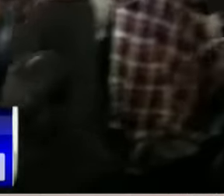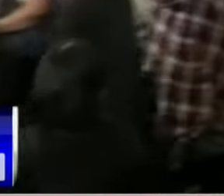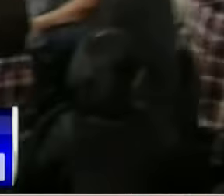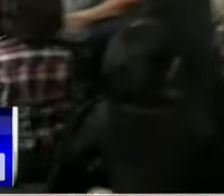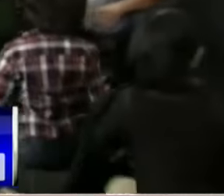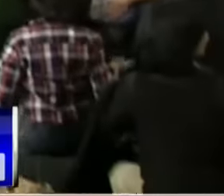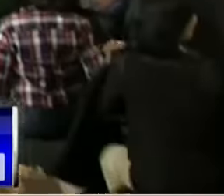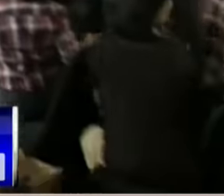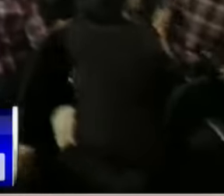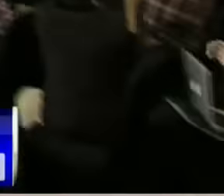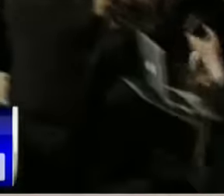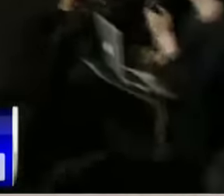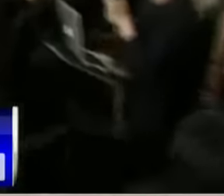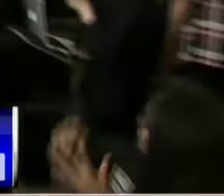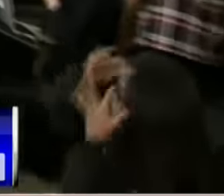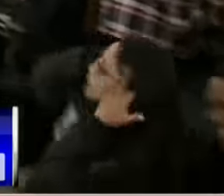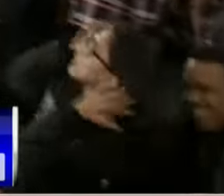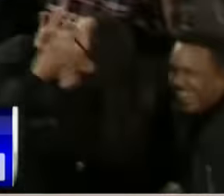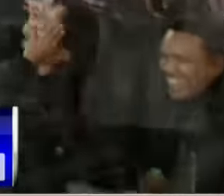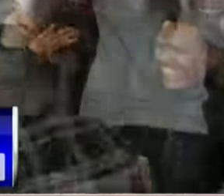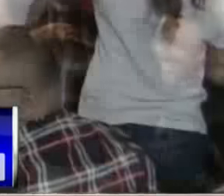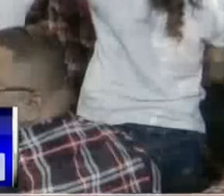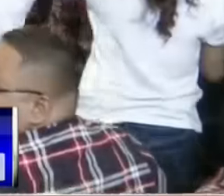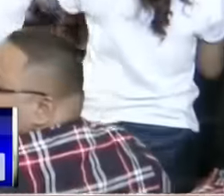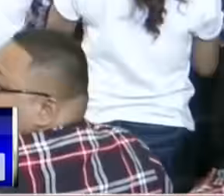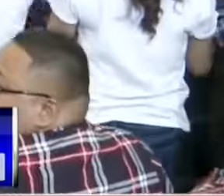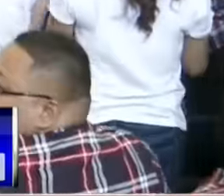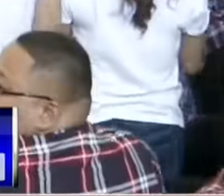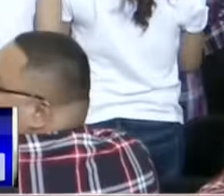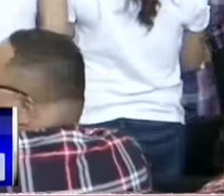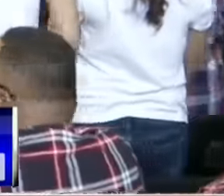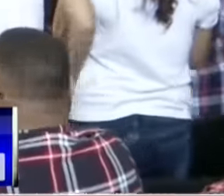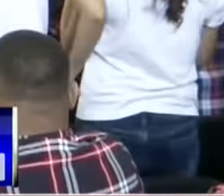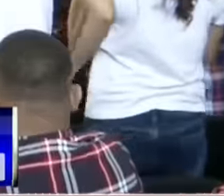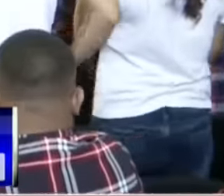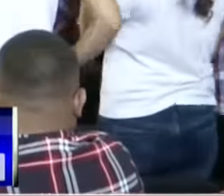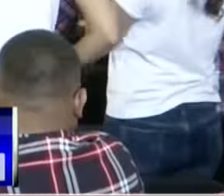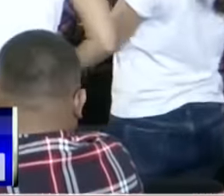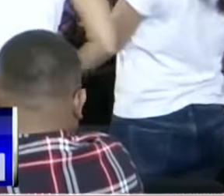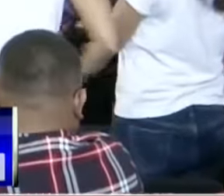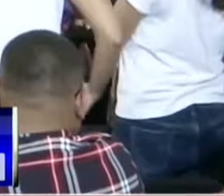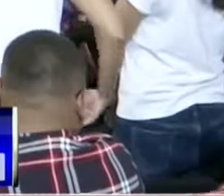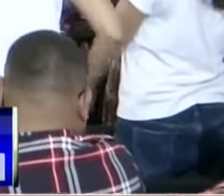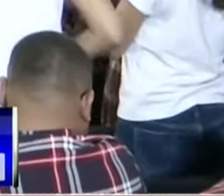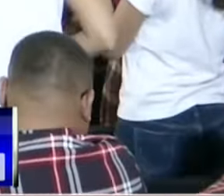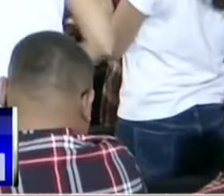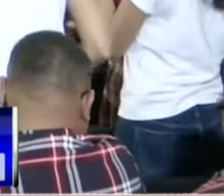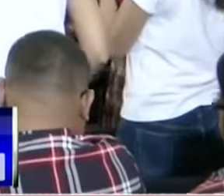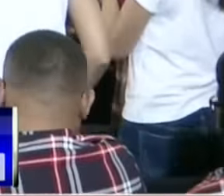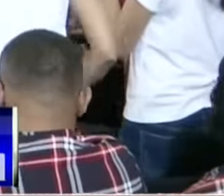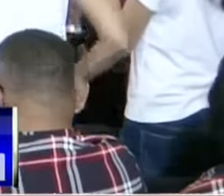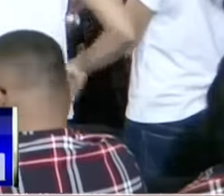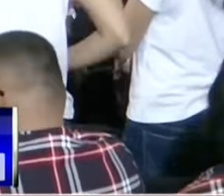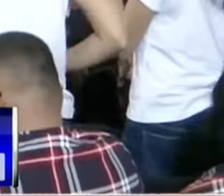berakhir sudah ya. Baik. Hadirin dan juga pemirsa di rumah, tadi kita sudah saksikan debat Pilkada DKI Jakarta kedua